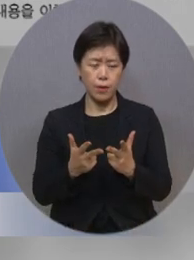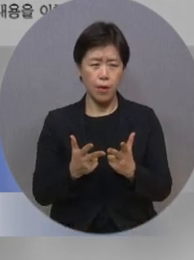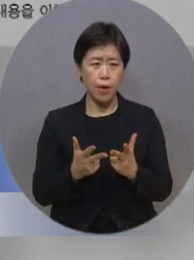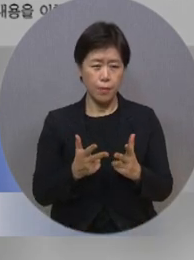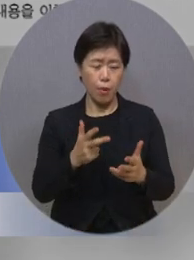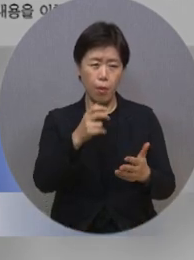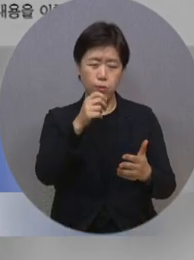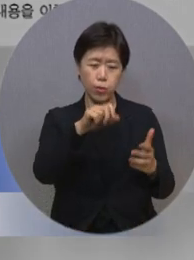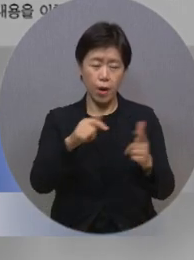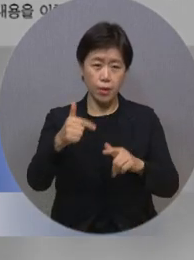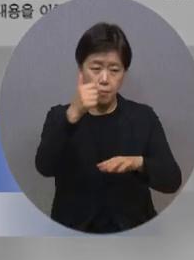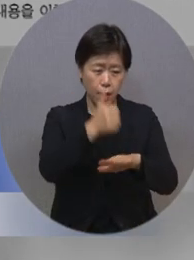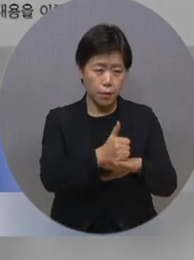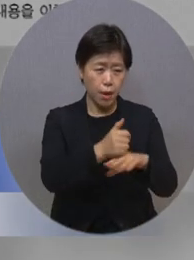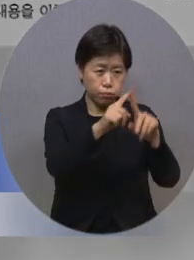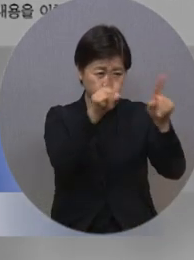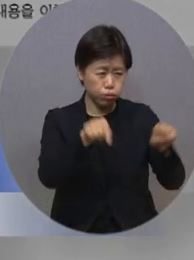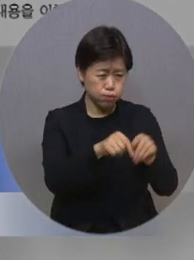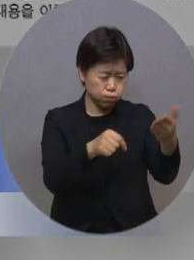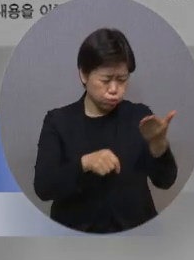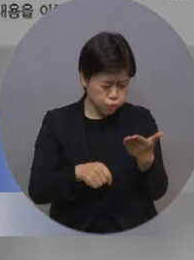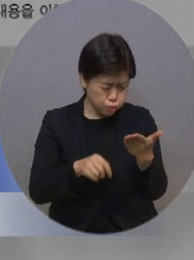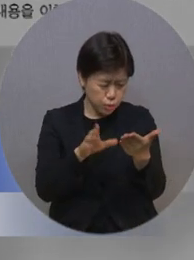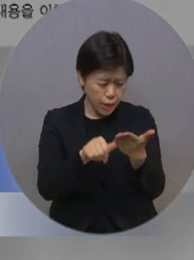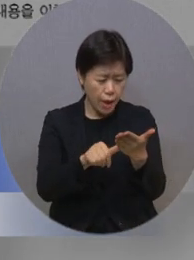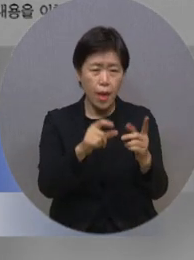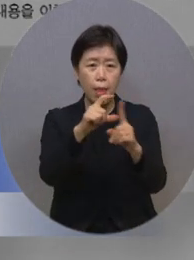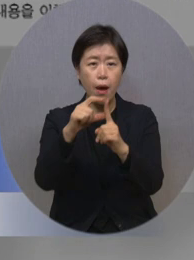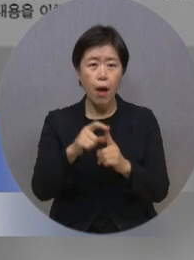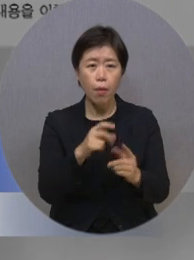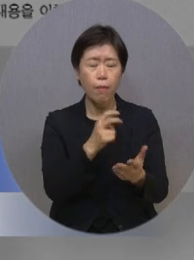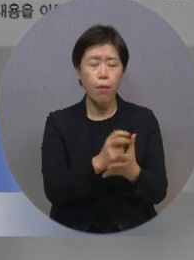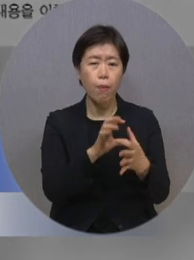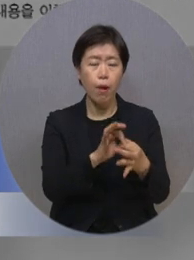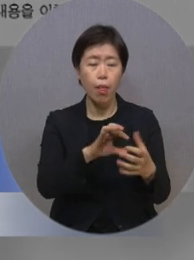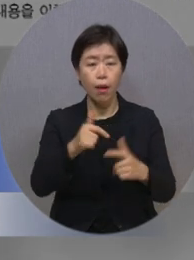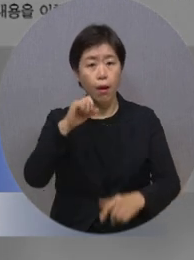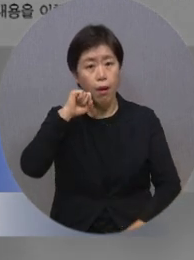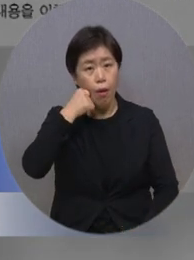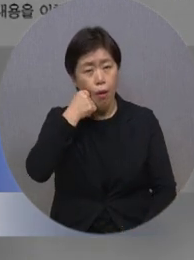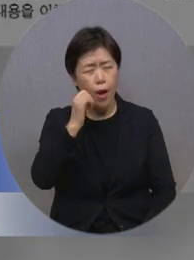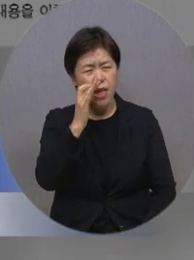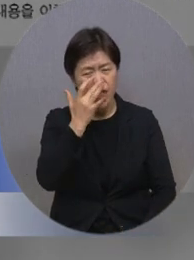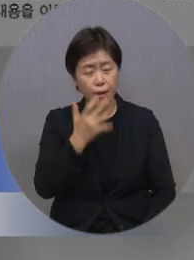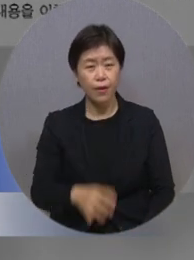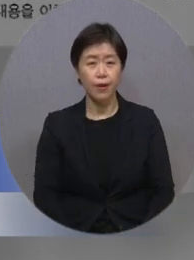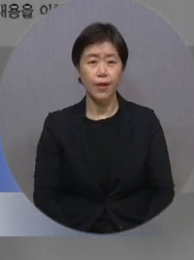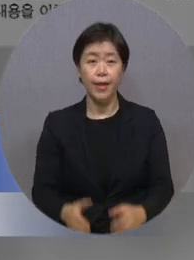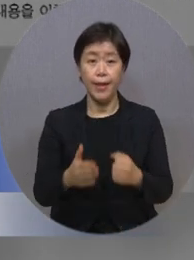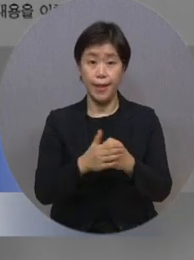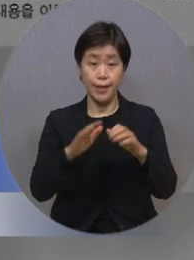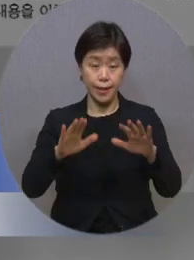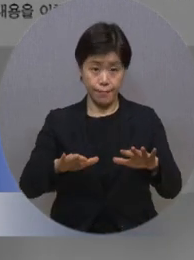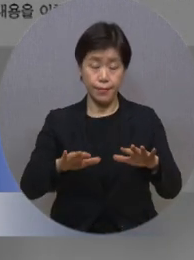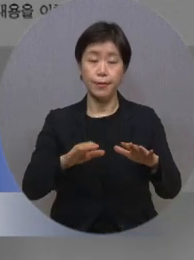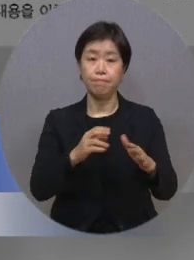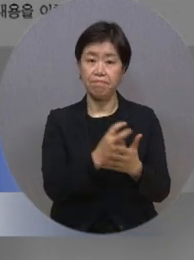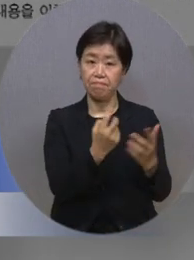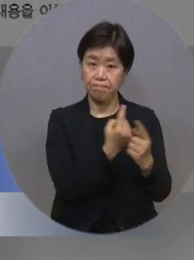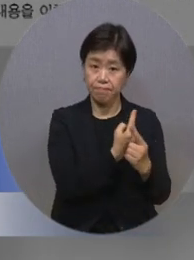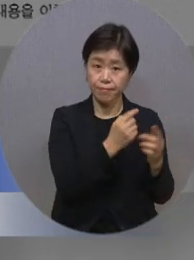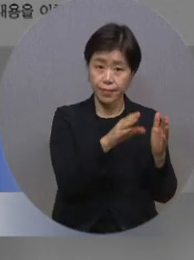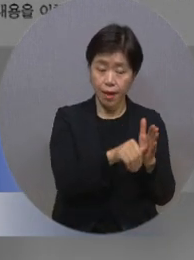법률 용어 등으로 인해 판결문을 이해할 수 없다는 지적이 제기되었습니다 이에 근본 개정안에는